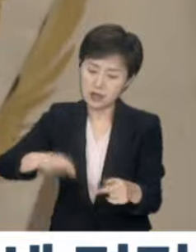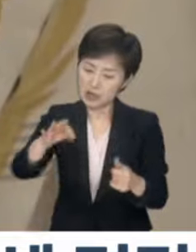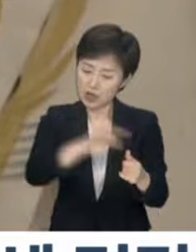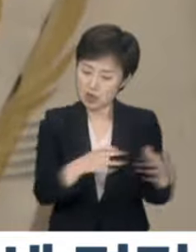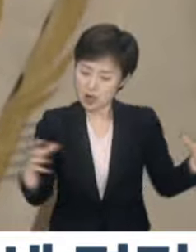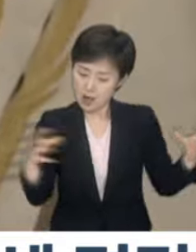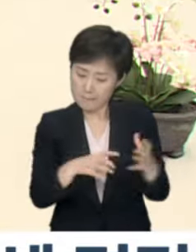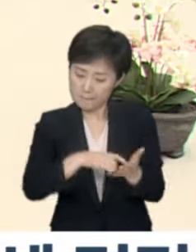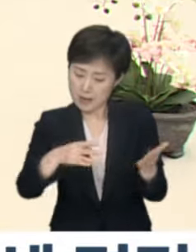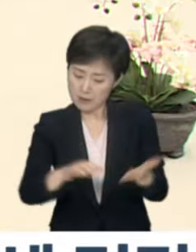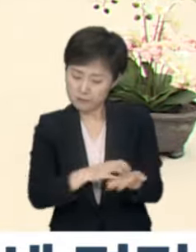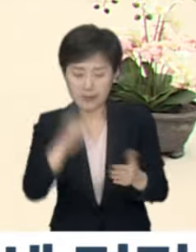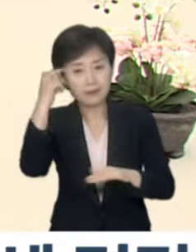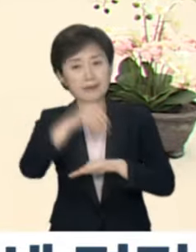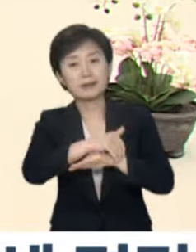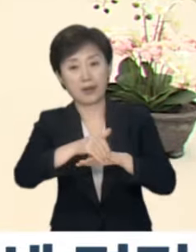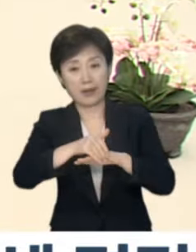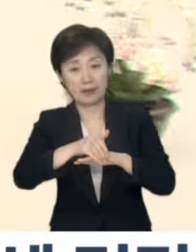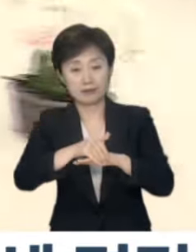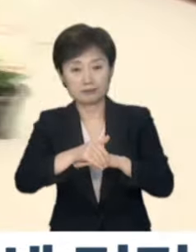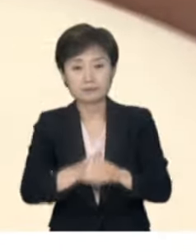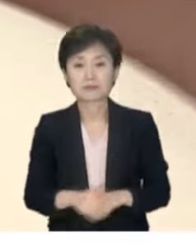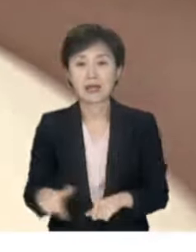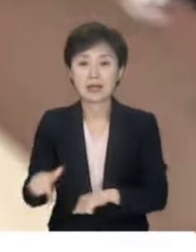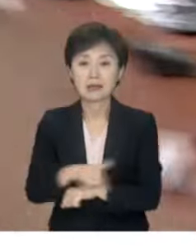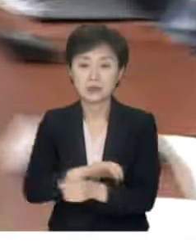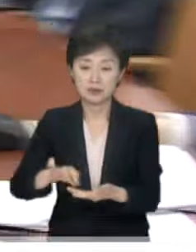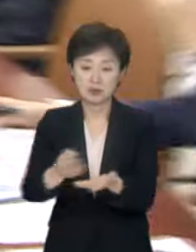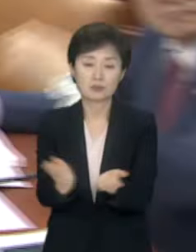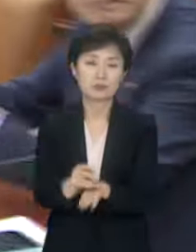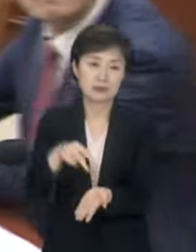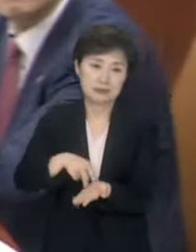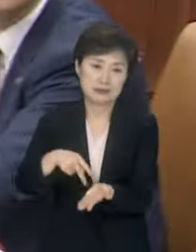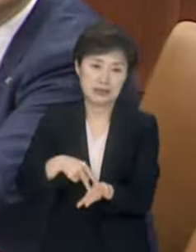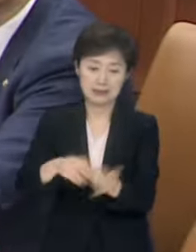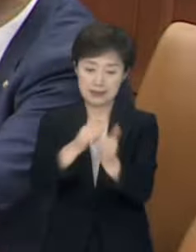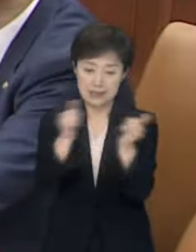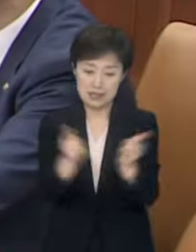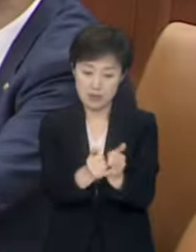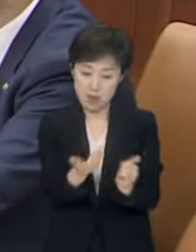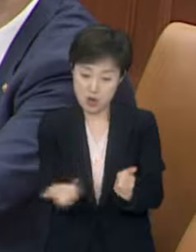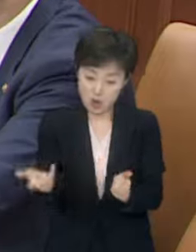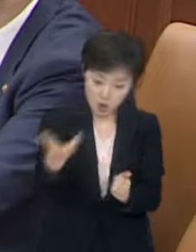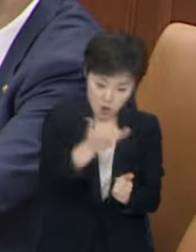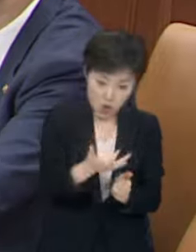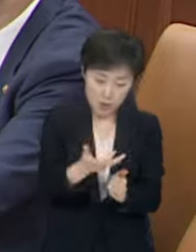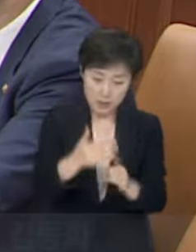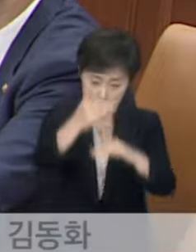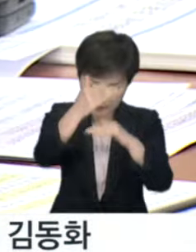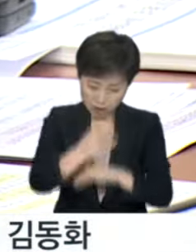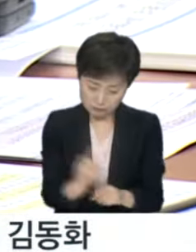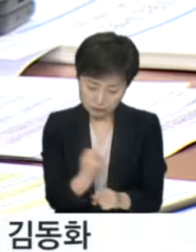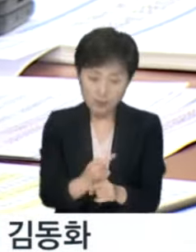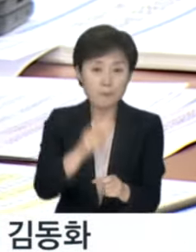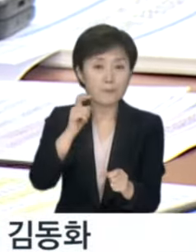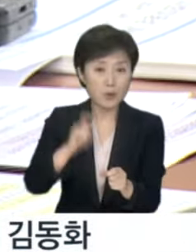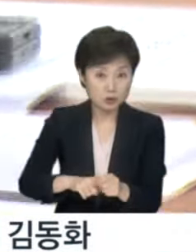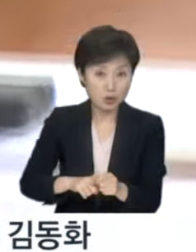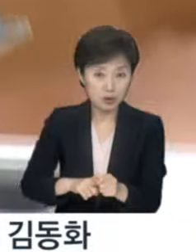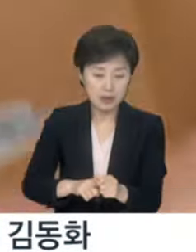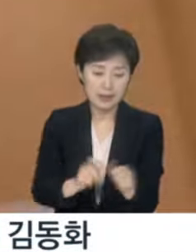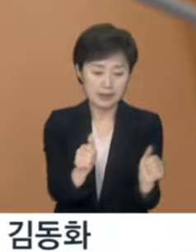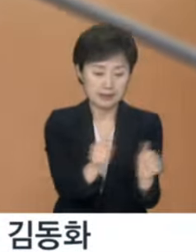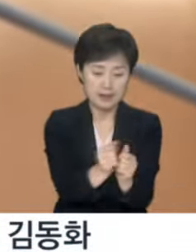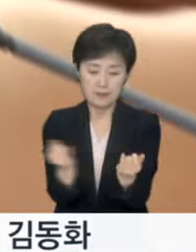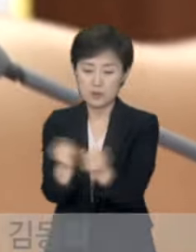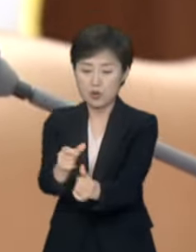세제도 도입하 기획재정부는 사회 이동성 개선한 추진을 위해 22대 국회의 남녀 고용 평등법 등